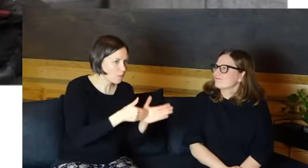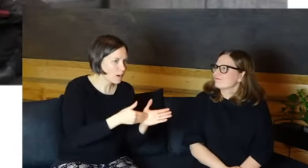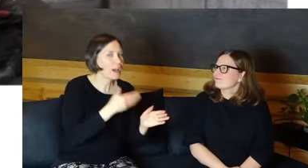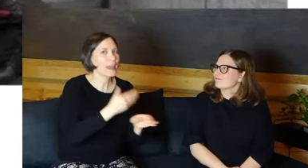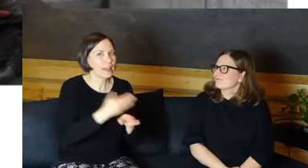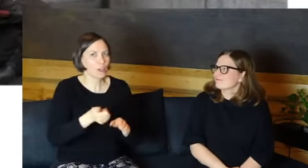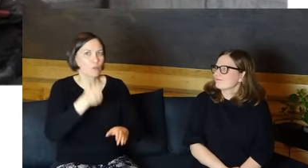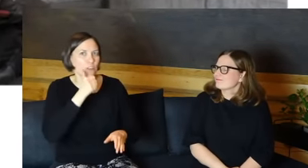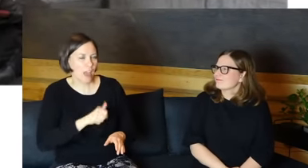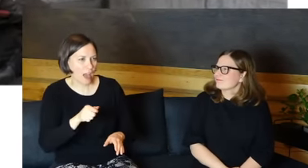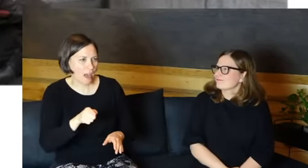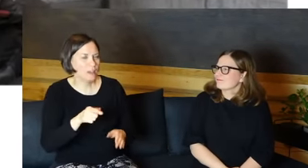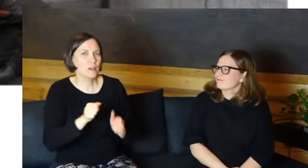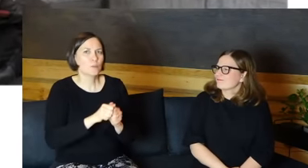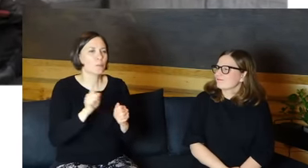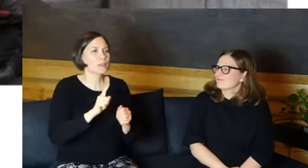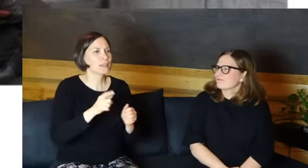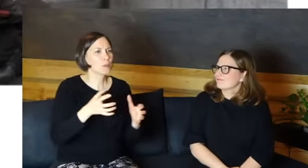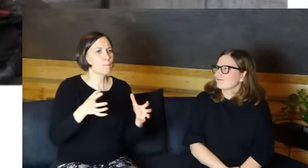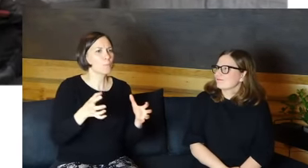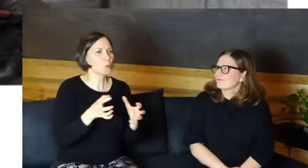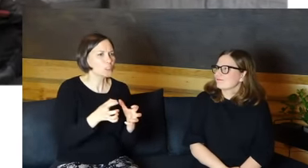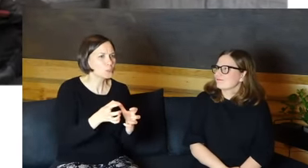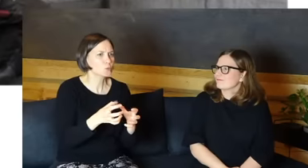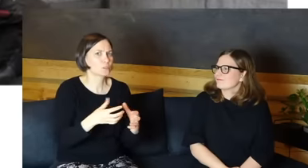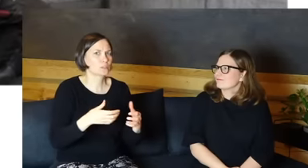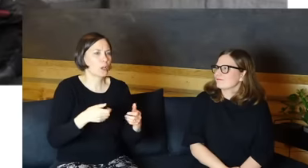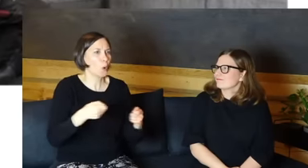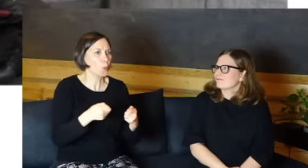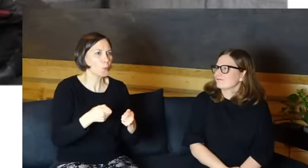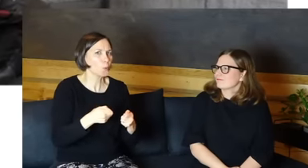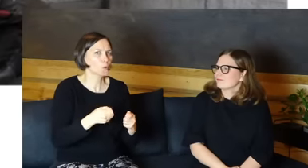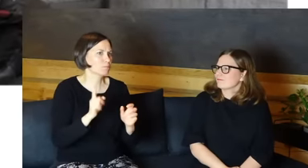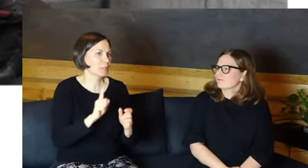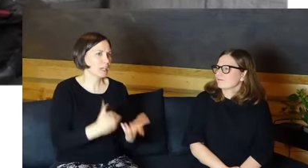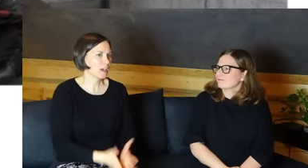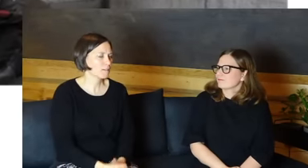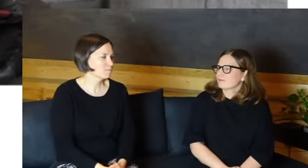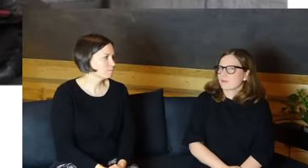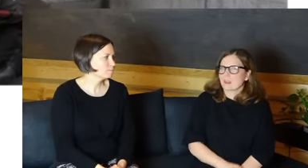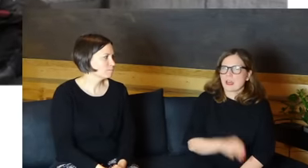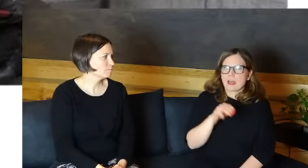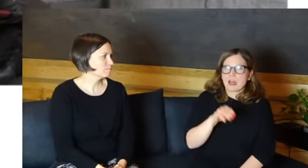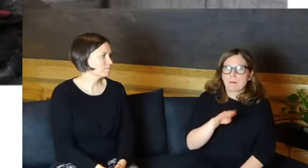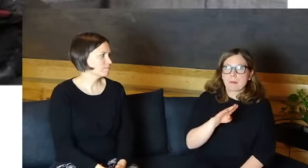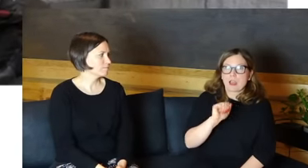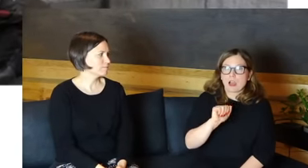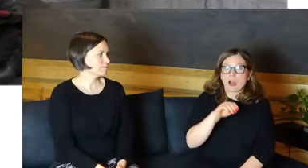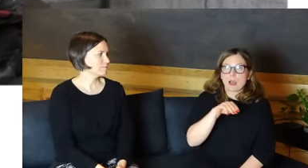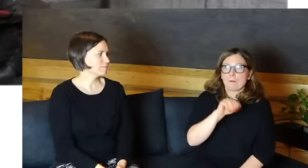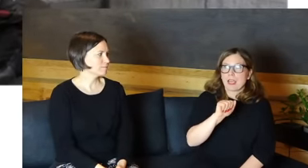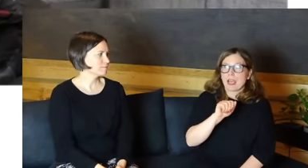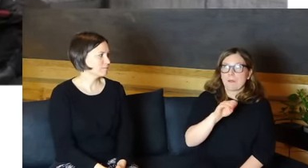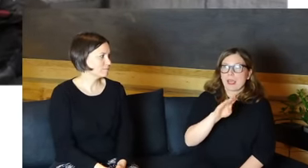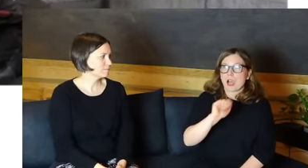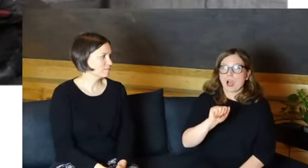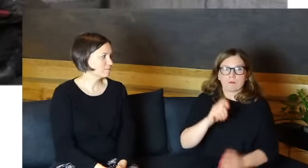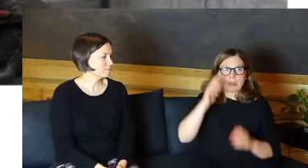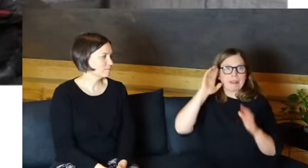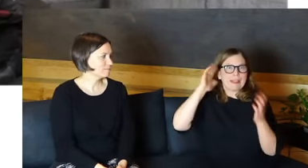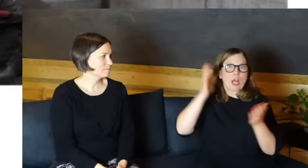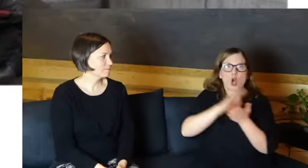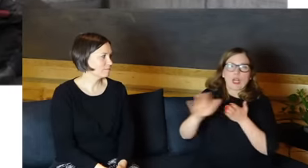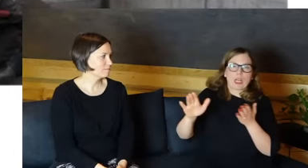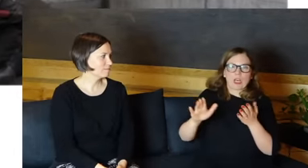minimipuristuslujuus? MPa, MPa, Ei harmaanta haisua. Studio vastaa sen.